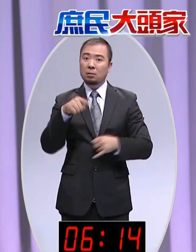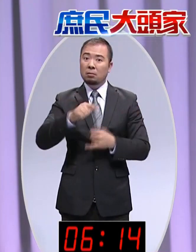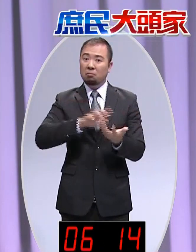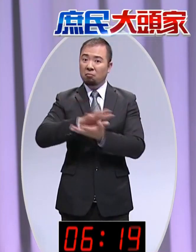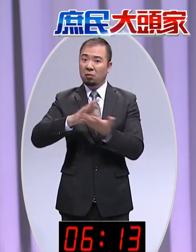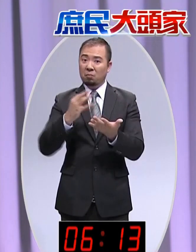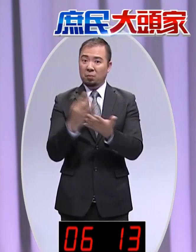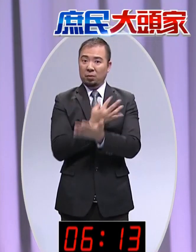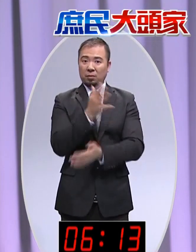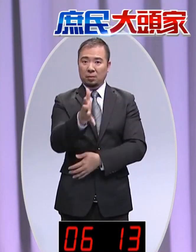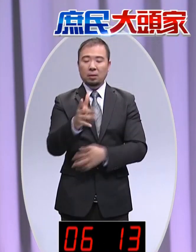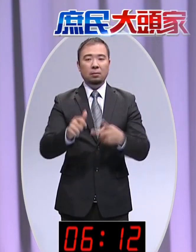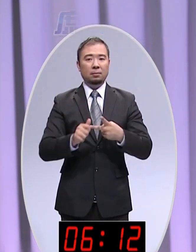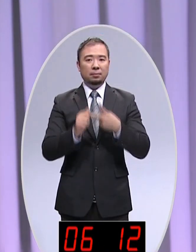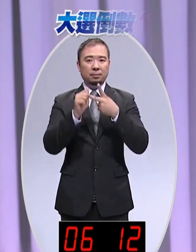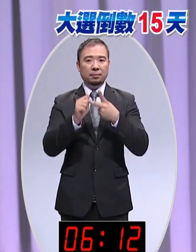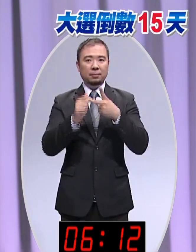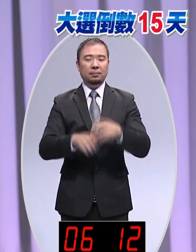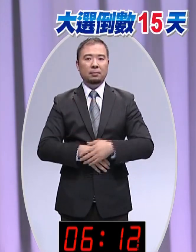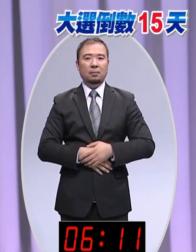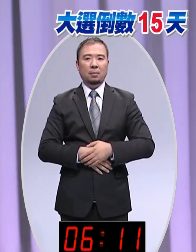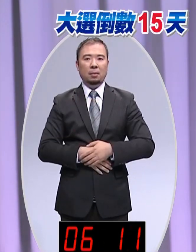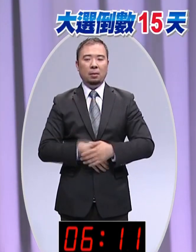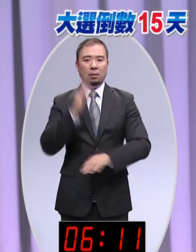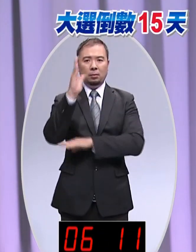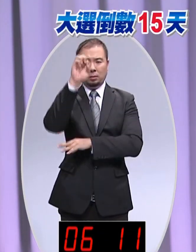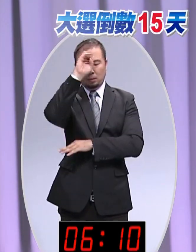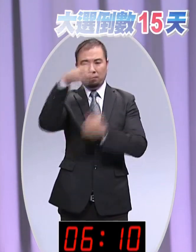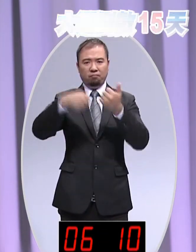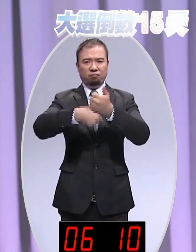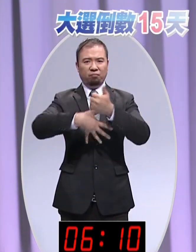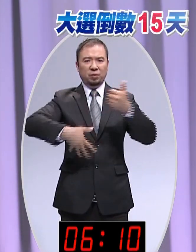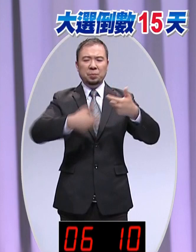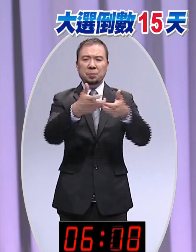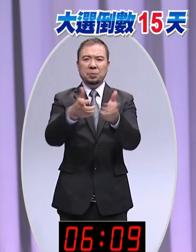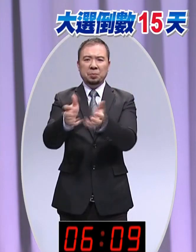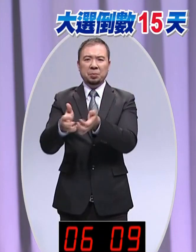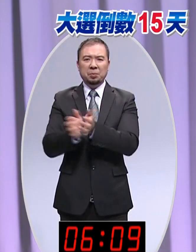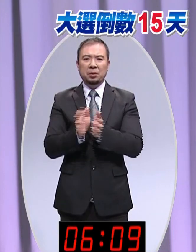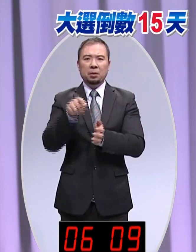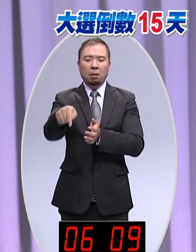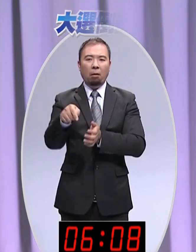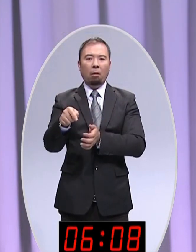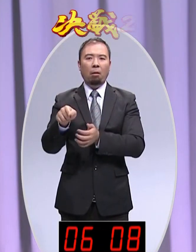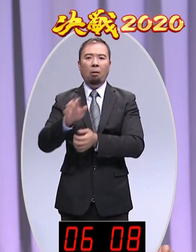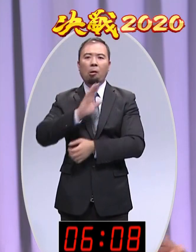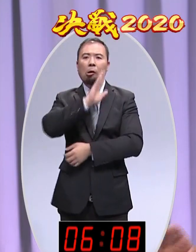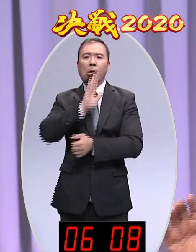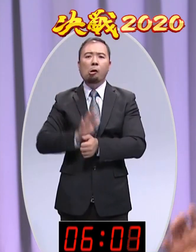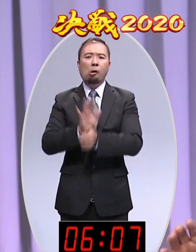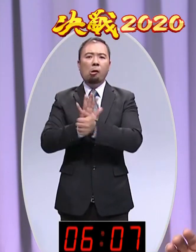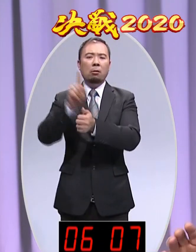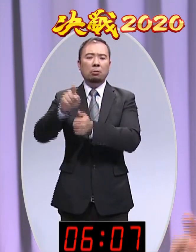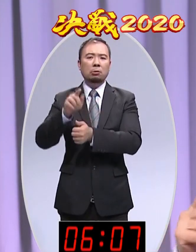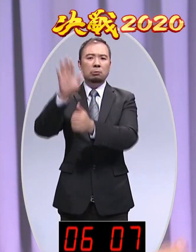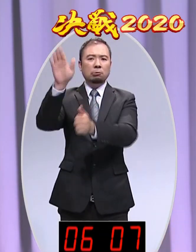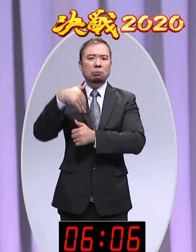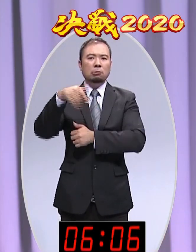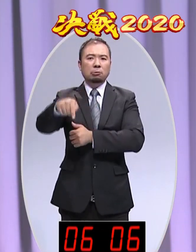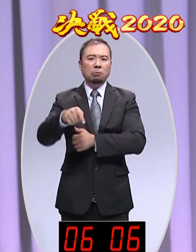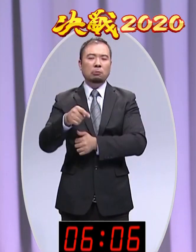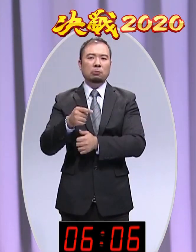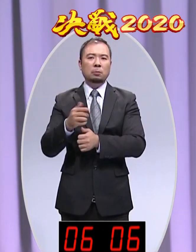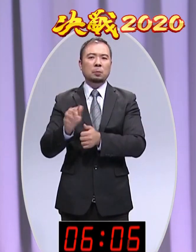二是派系仇荣的乱，这个部分我已经说过了，民进党重用派